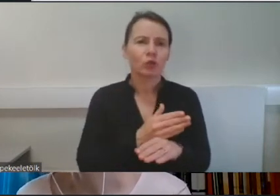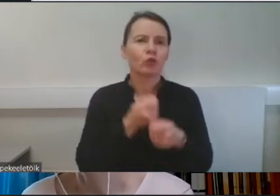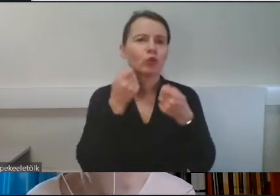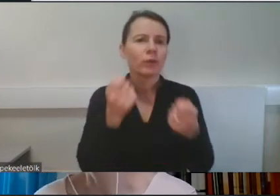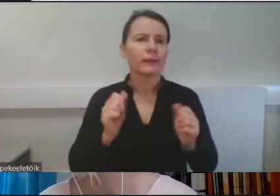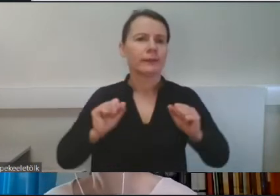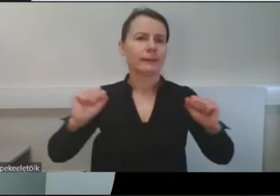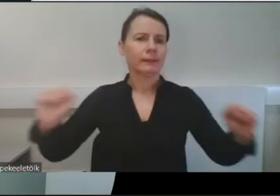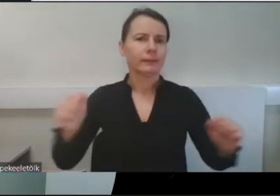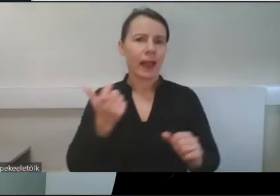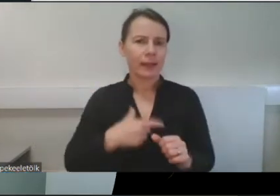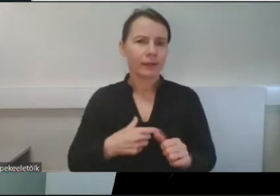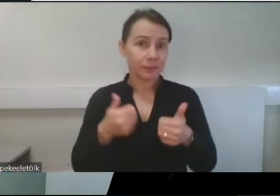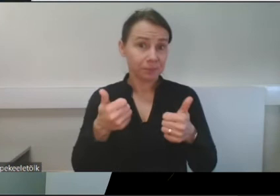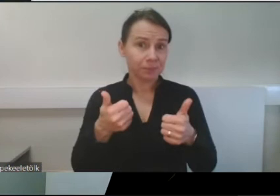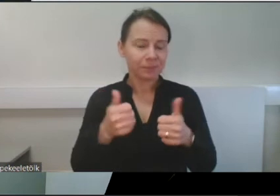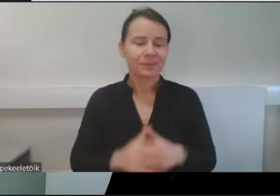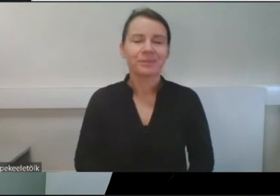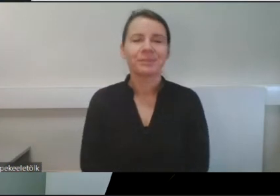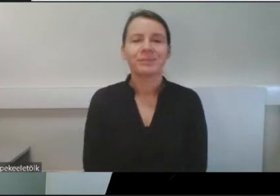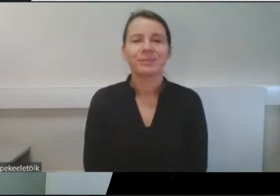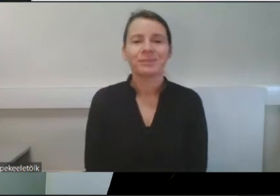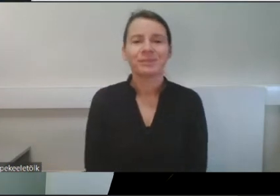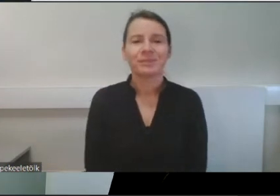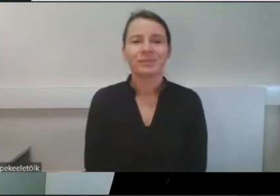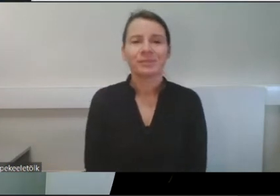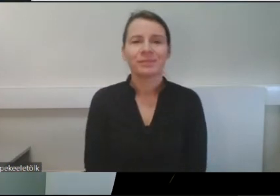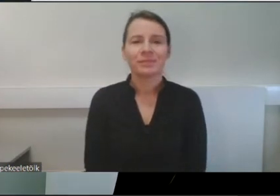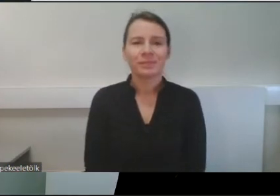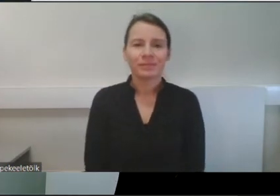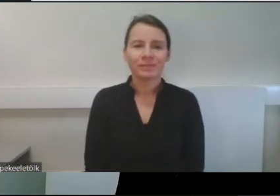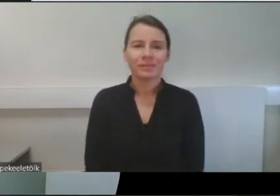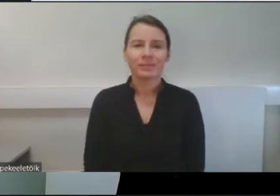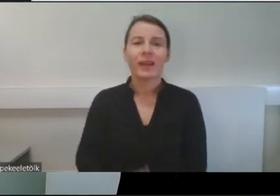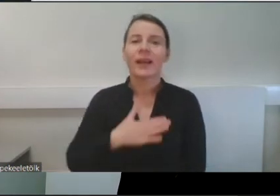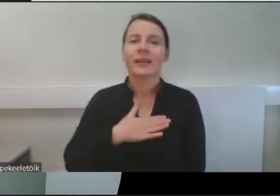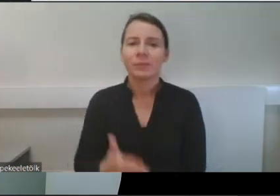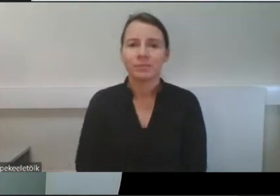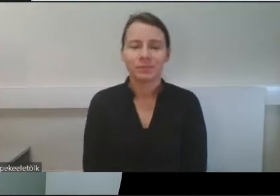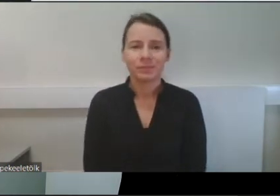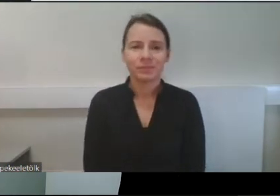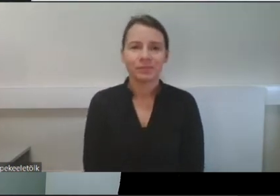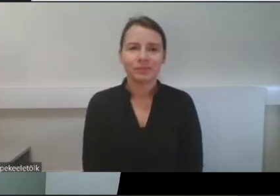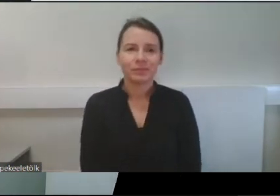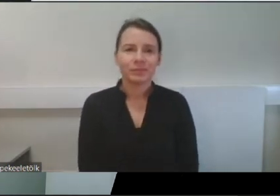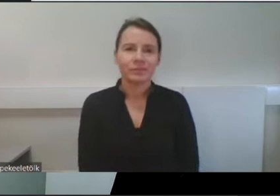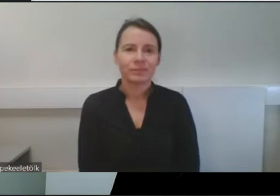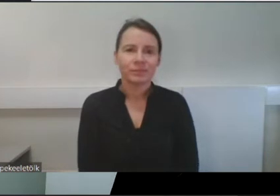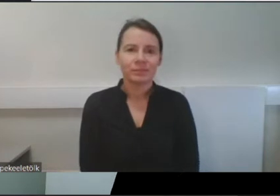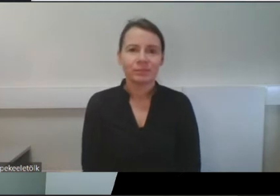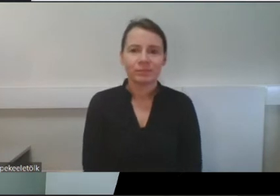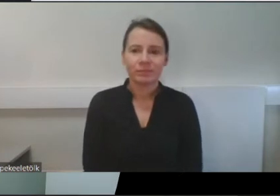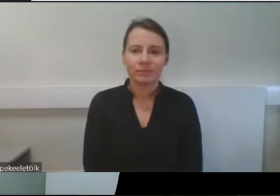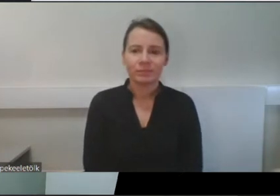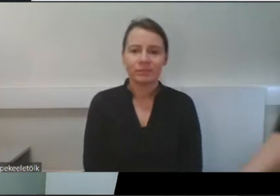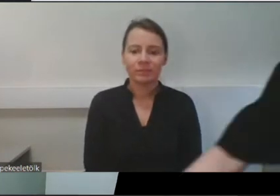võetavad. Ma saan aru, et täna seal võib olla ka küsimus selles, et selleks ei ole nagu eraldi päris sellist baasiloogikat